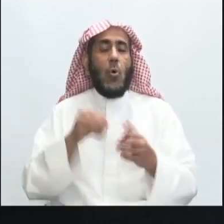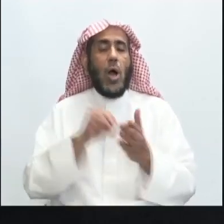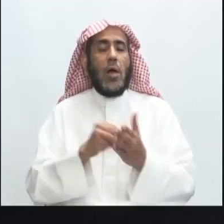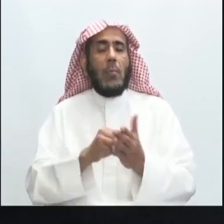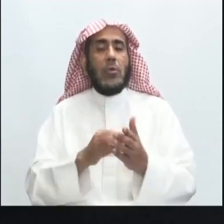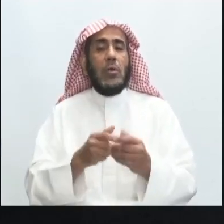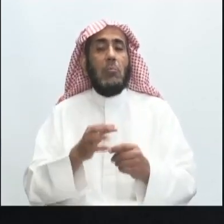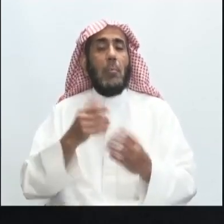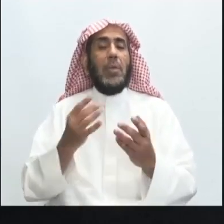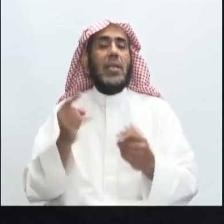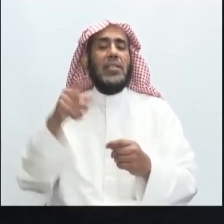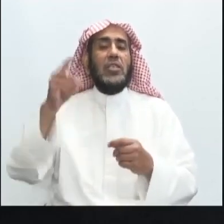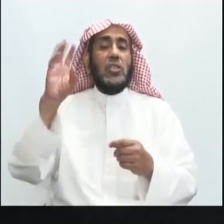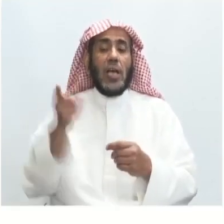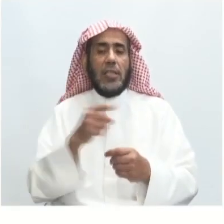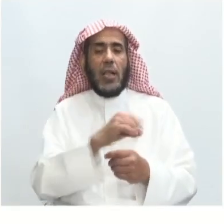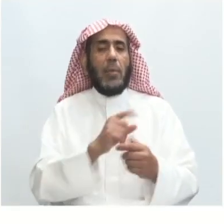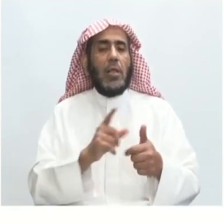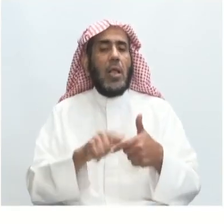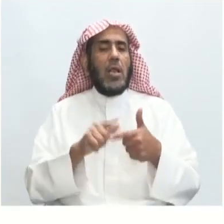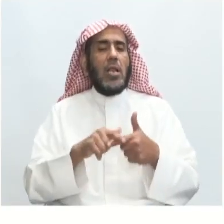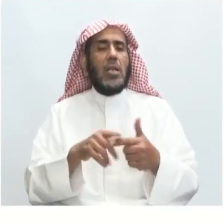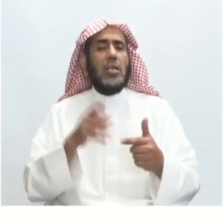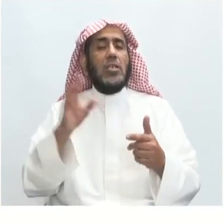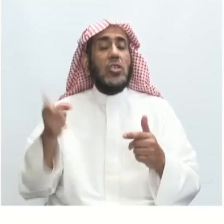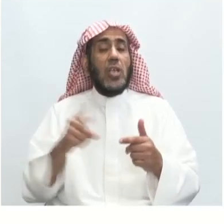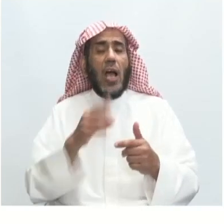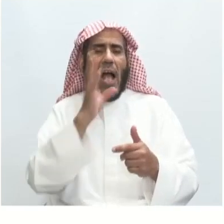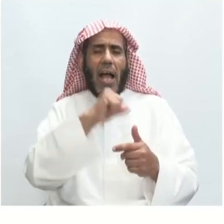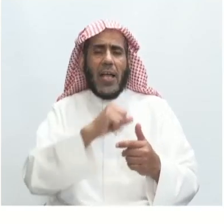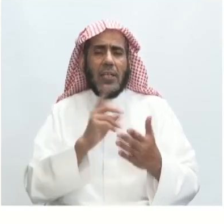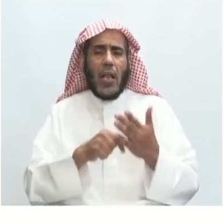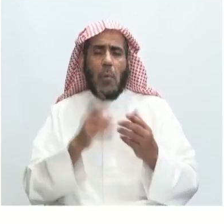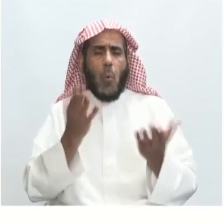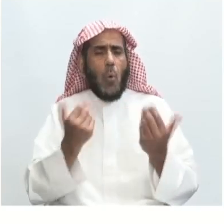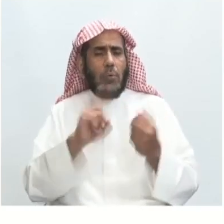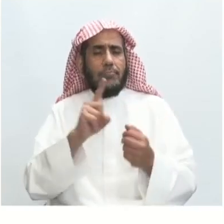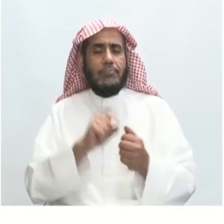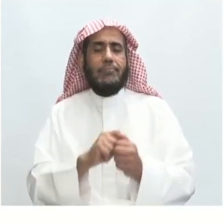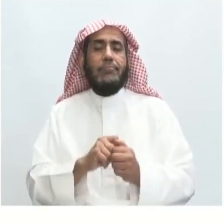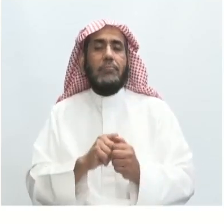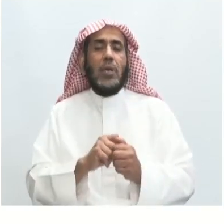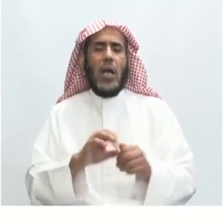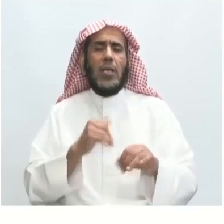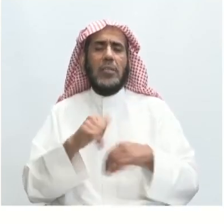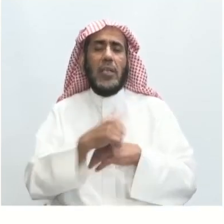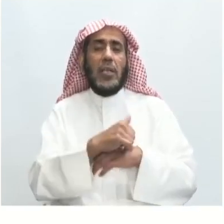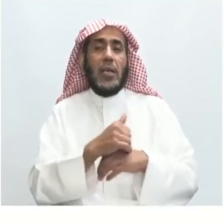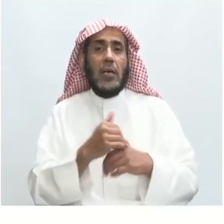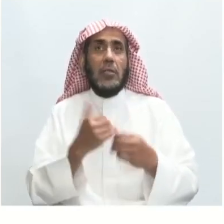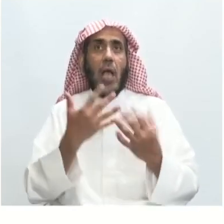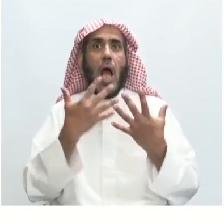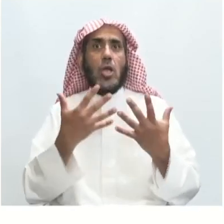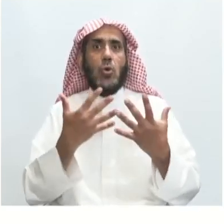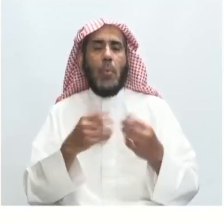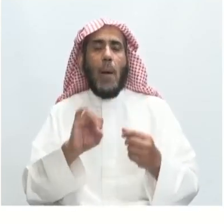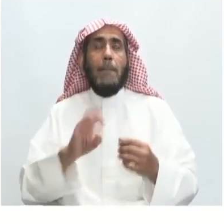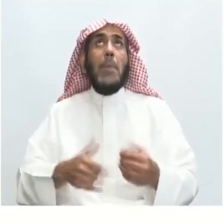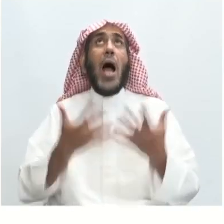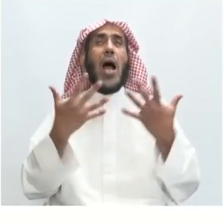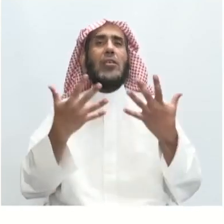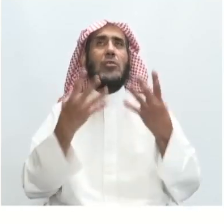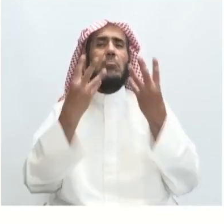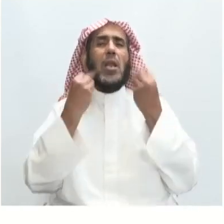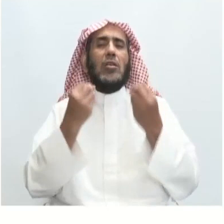وهذا ما يسمى بالانشاء الطلبي الثاني انشاء غير طلبي وهما لا يطلب به شيء ويكون عن طريق التعجب ما اجمل الجو